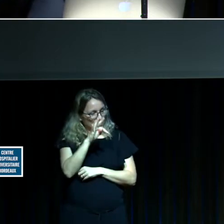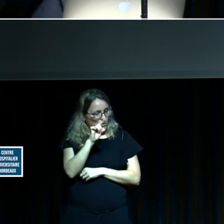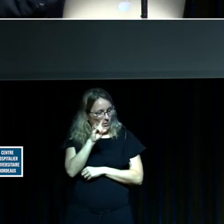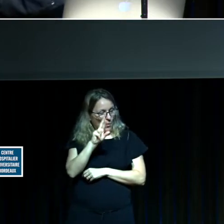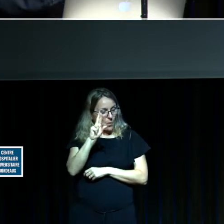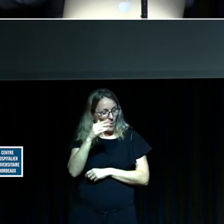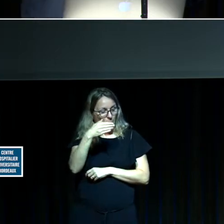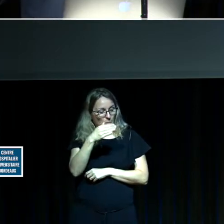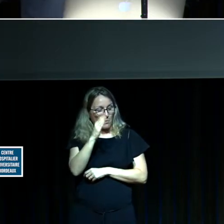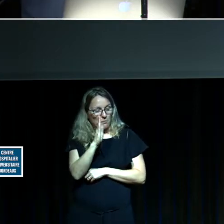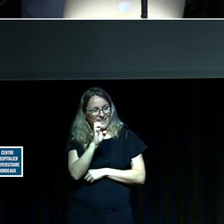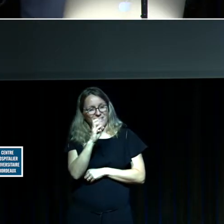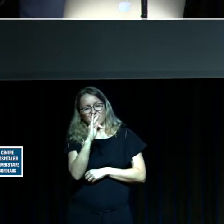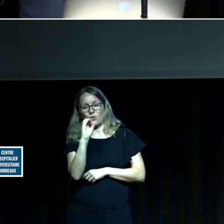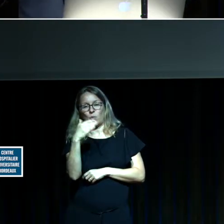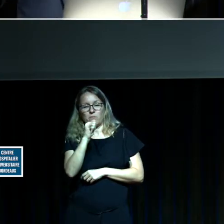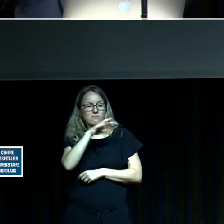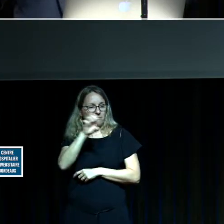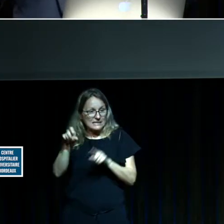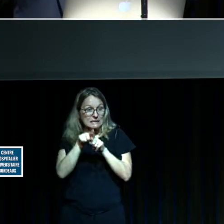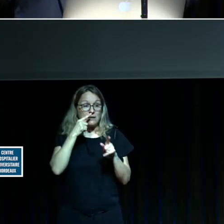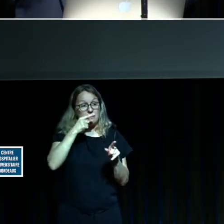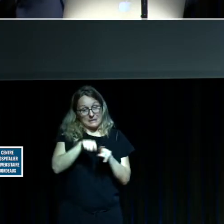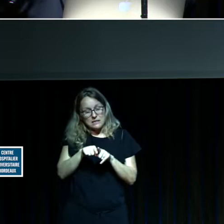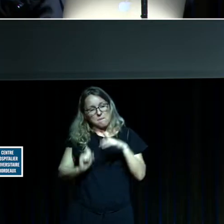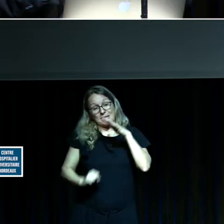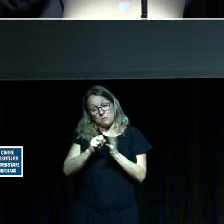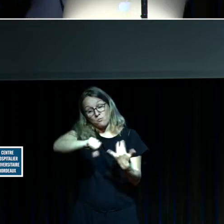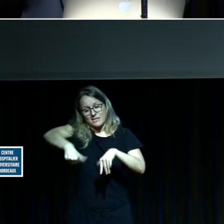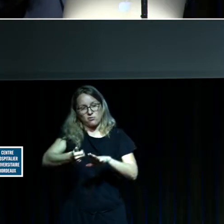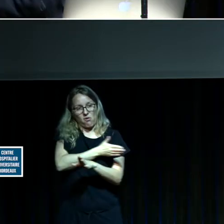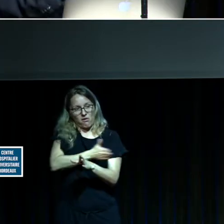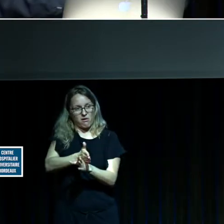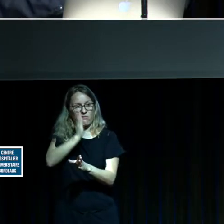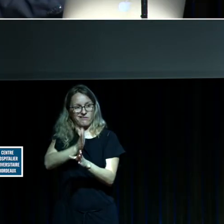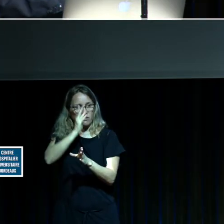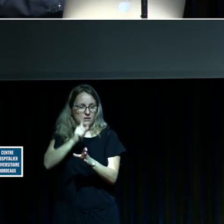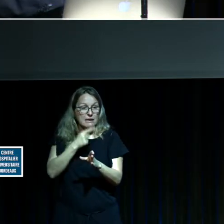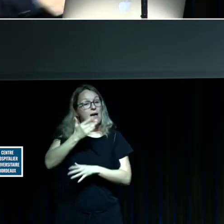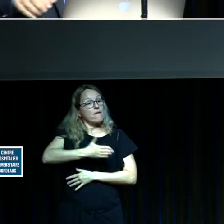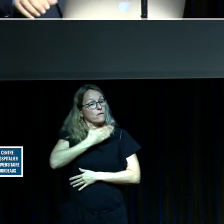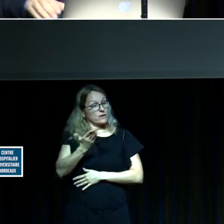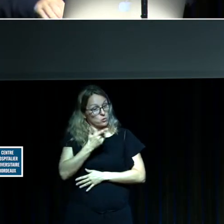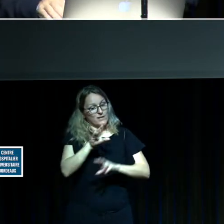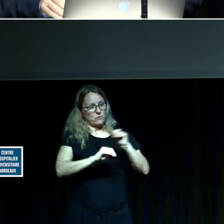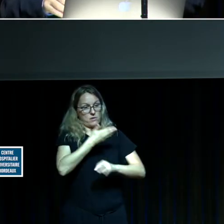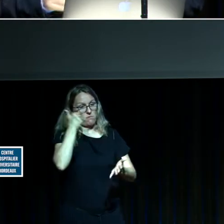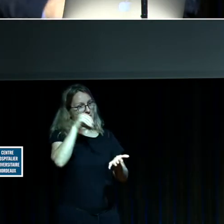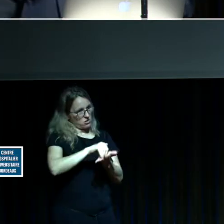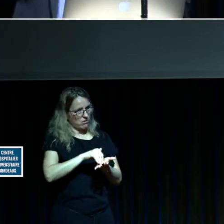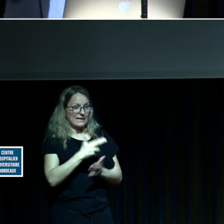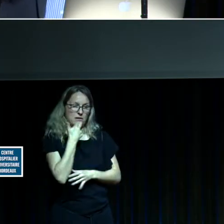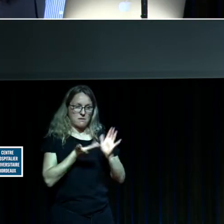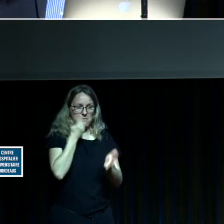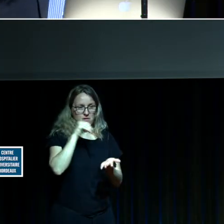6e heure. Alors non seulement on gagne du temps pour soigner les patients, mais surtout on gagne en efficacité, parce qu'avec ce type de traitement